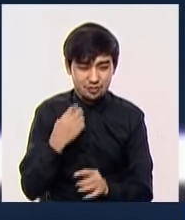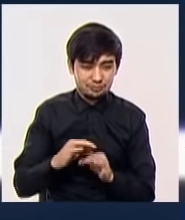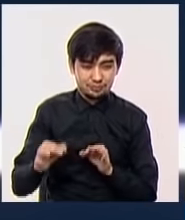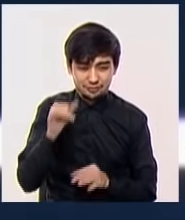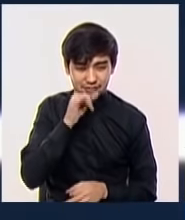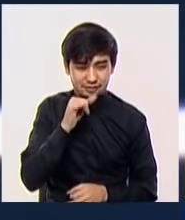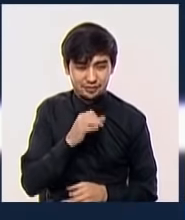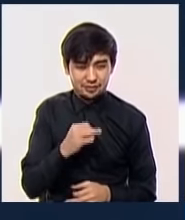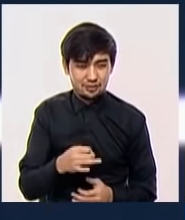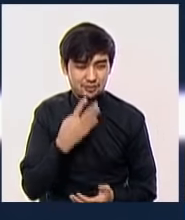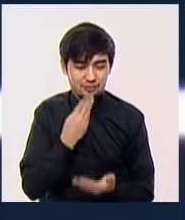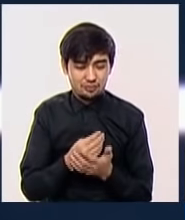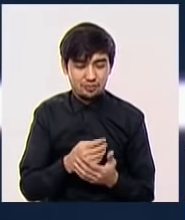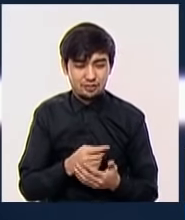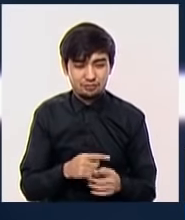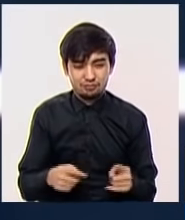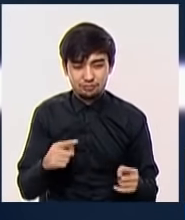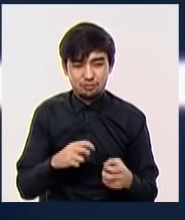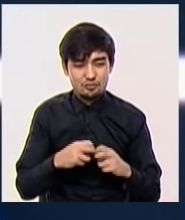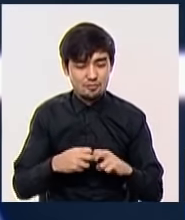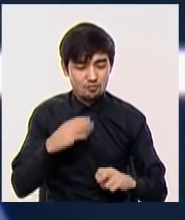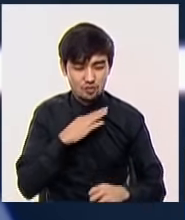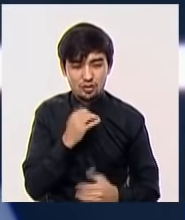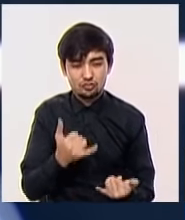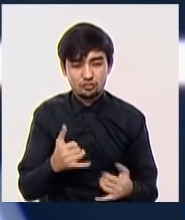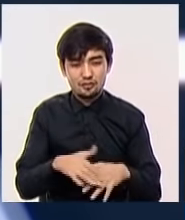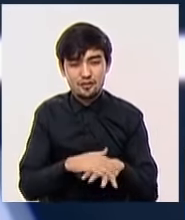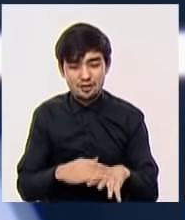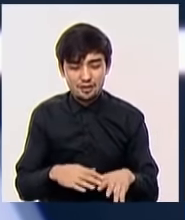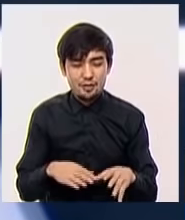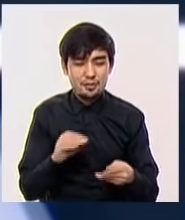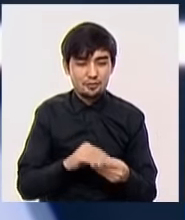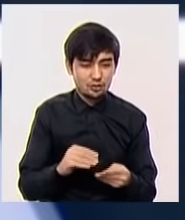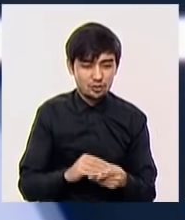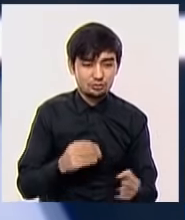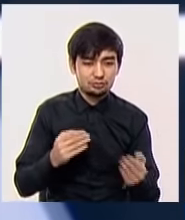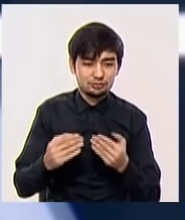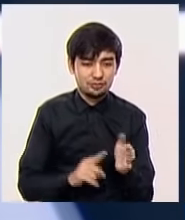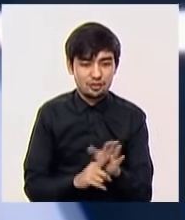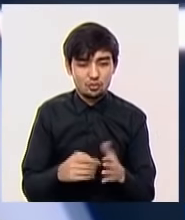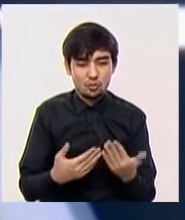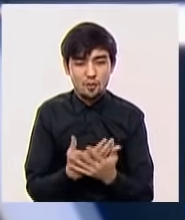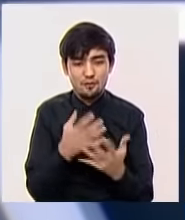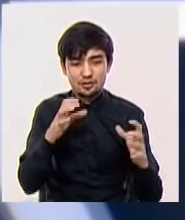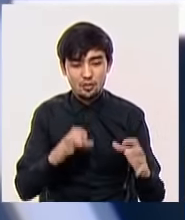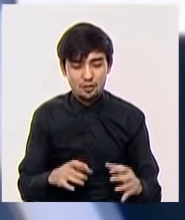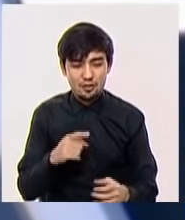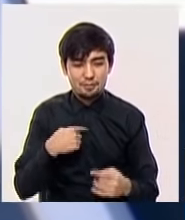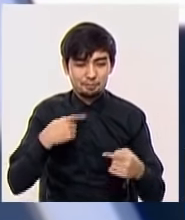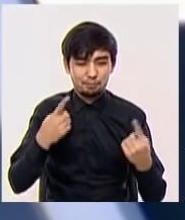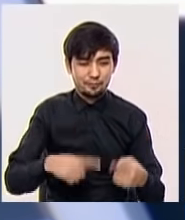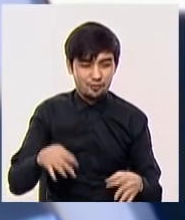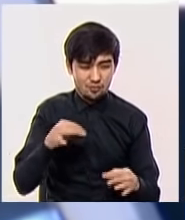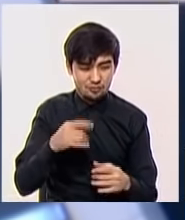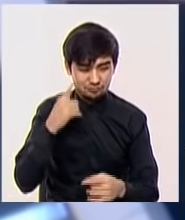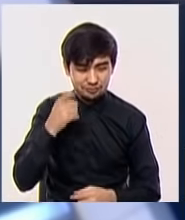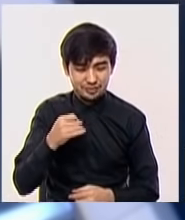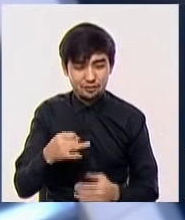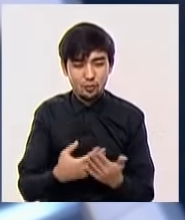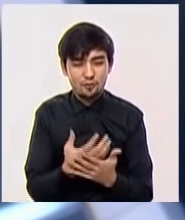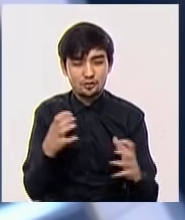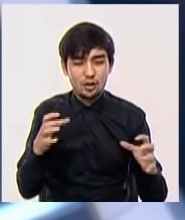по ряду обстоятельств сегодня чиновники общественники вновь собрались для того чтобы обсудить нормы нового закона о банкротстве каким будет новый